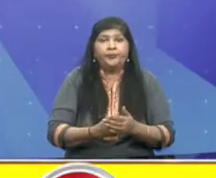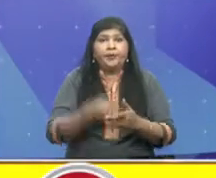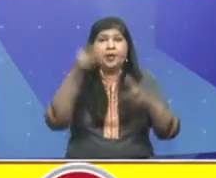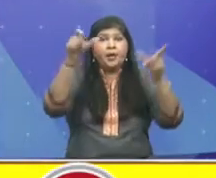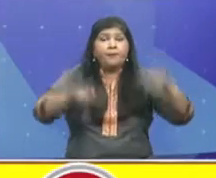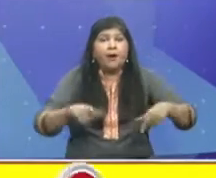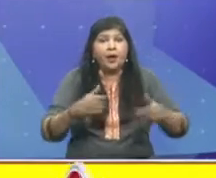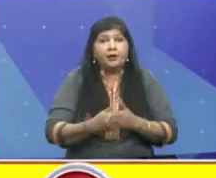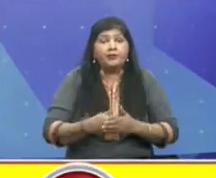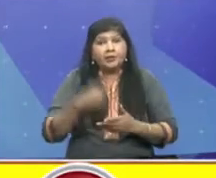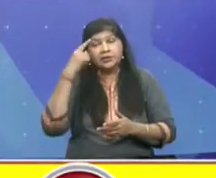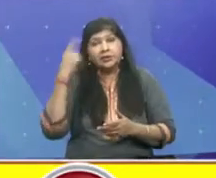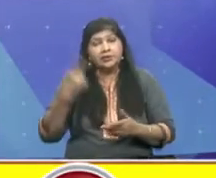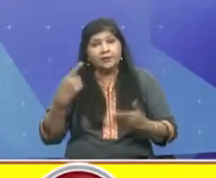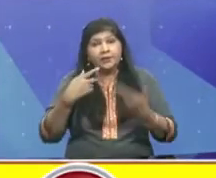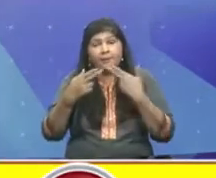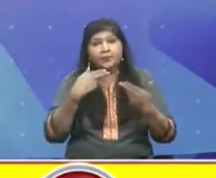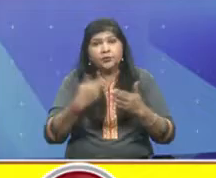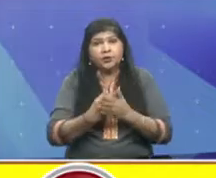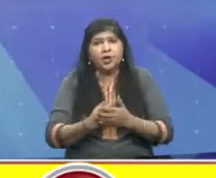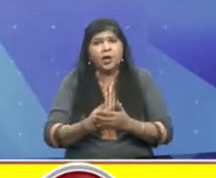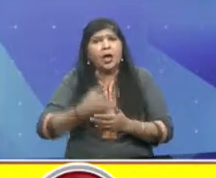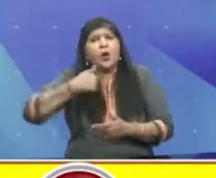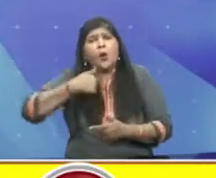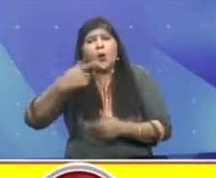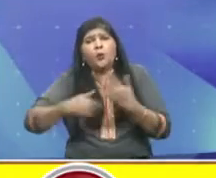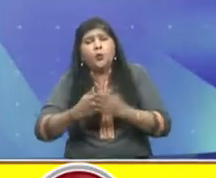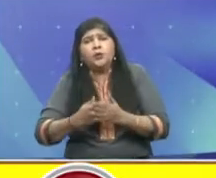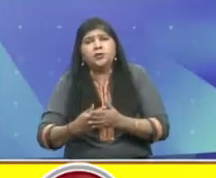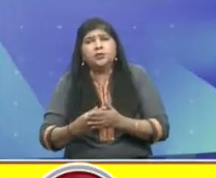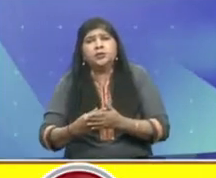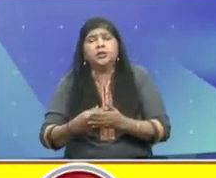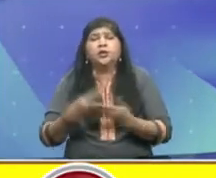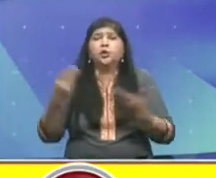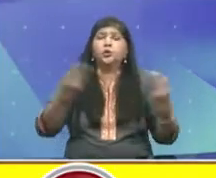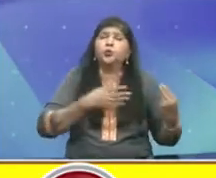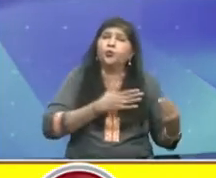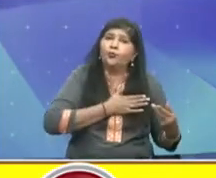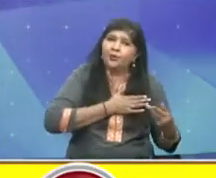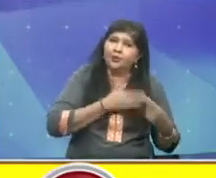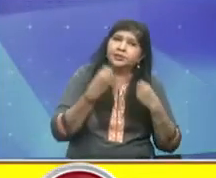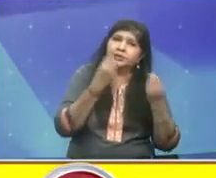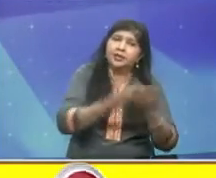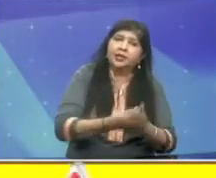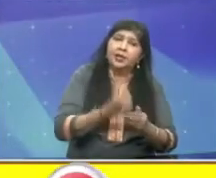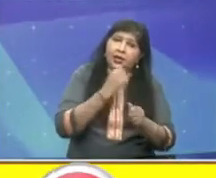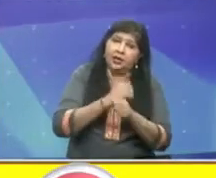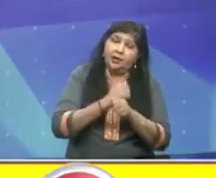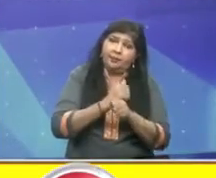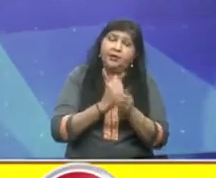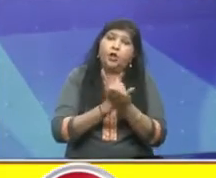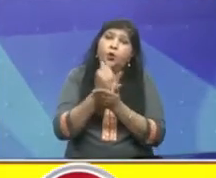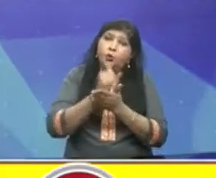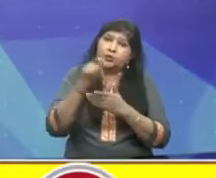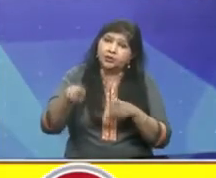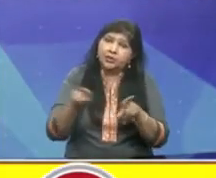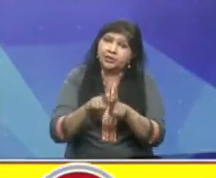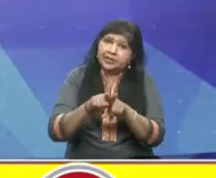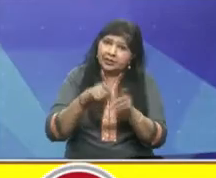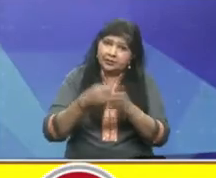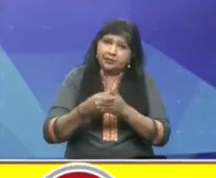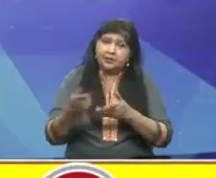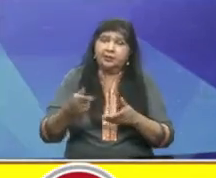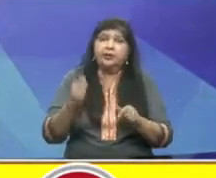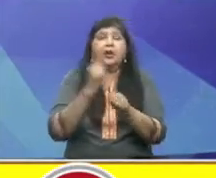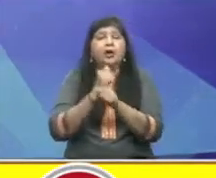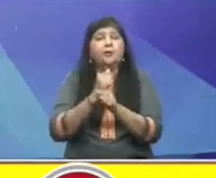मानवीय संवेदनाओं से जुड़ी बातें हमेशा एक अलग सुख देती है। सरकार के प्रयासों से, सरकार